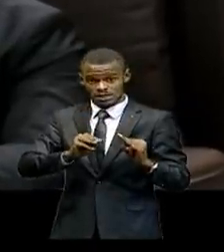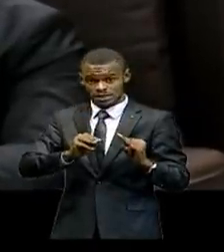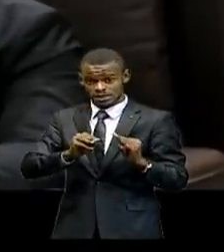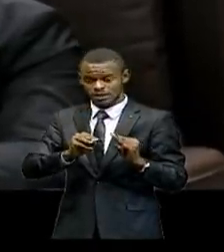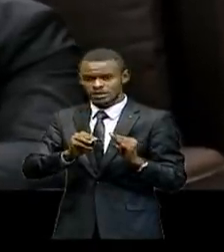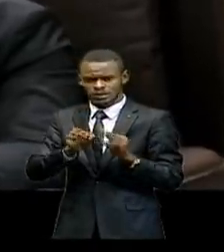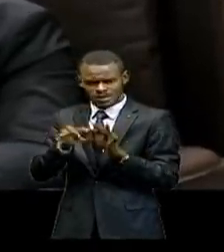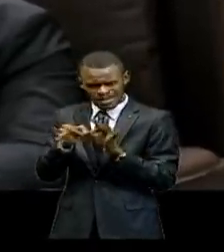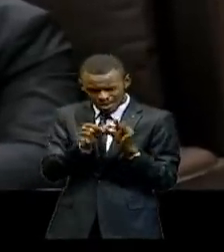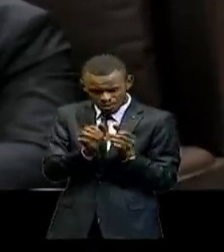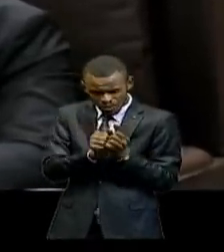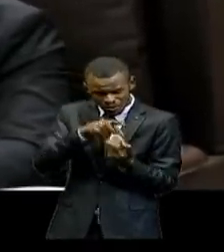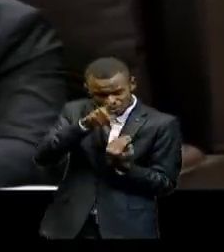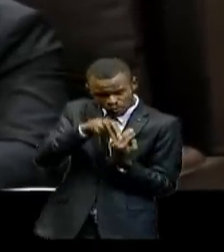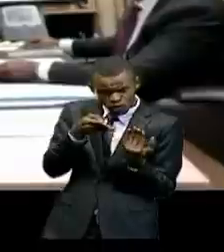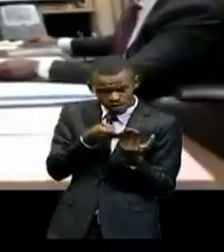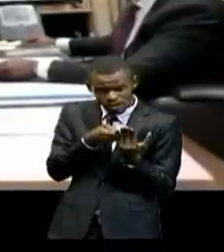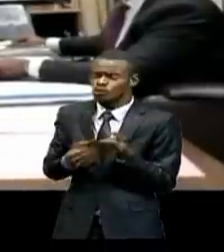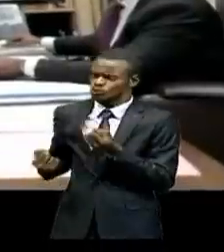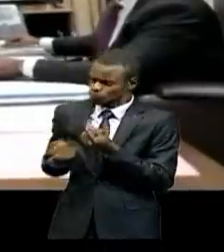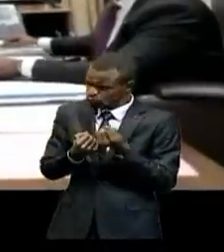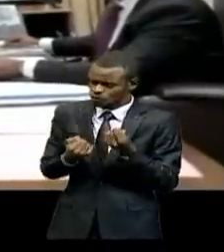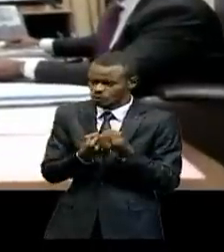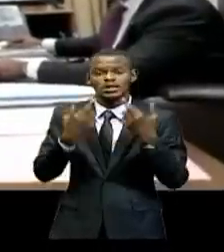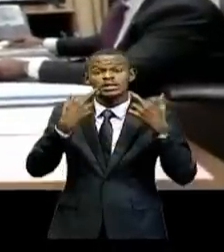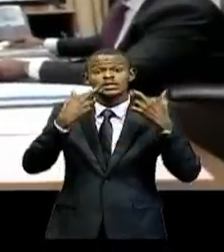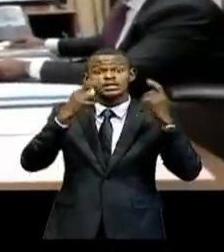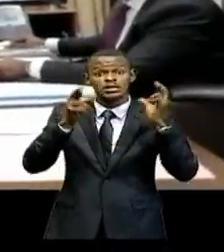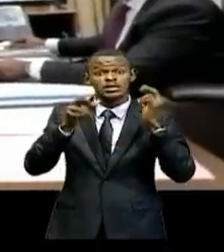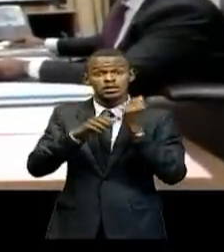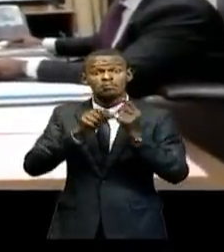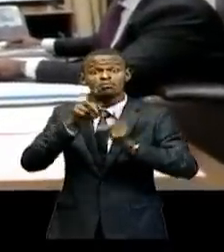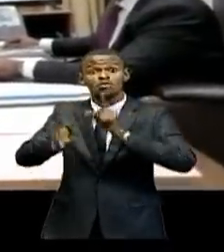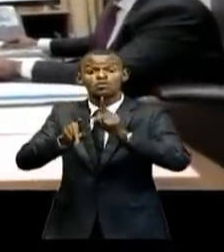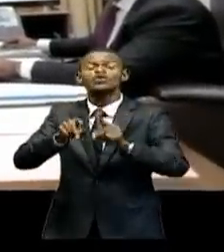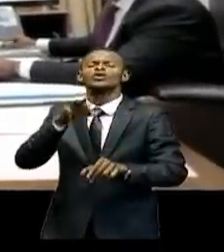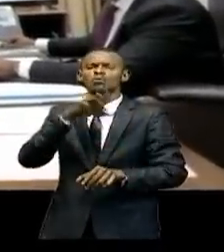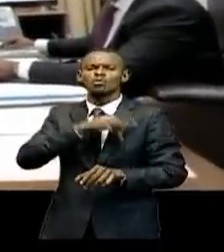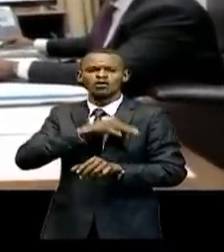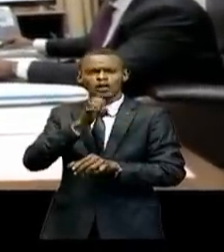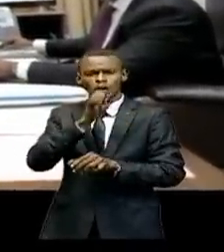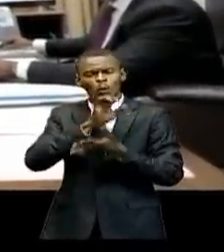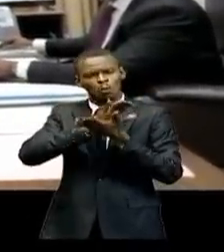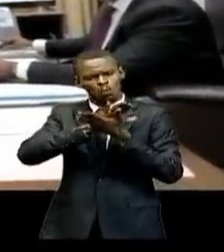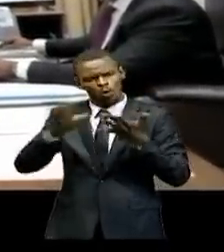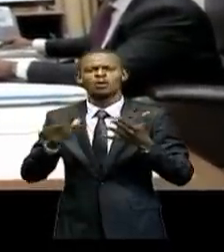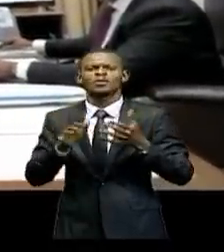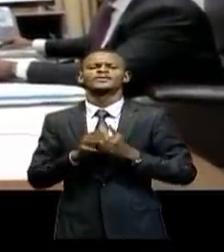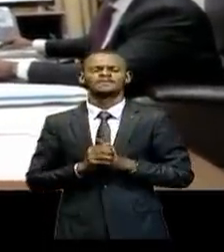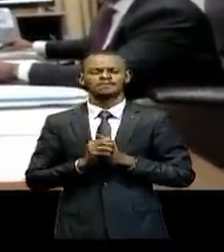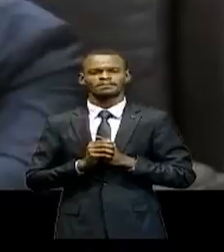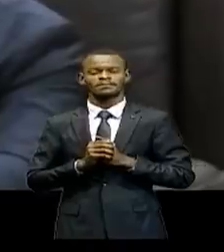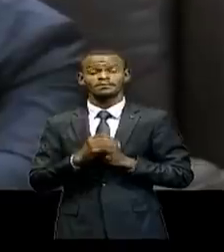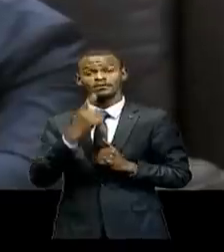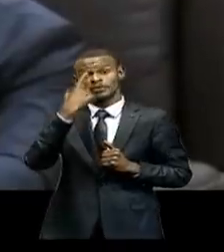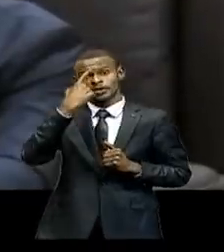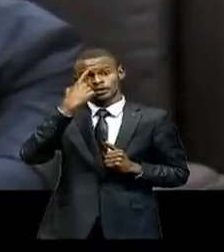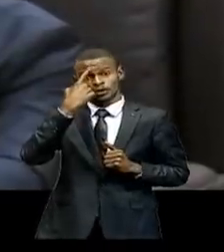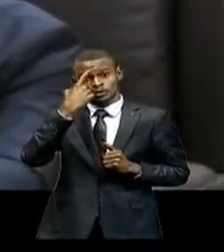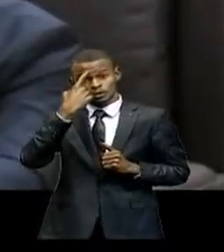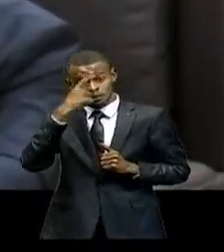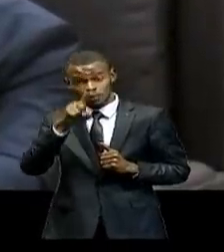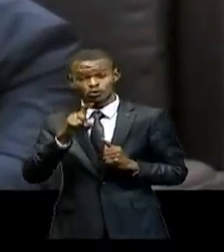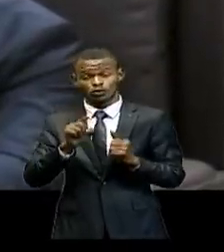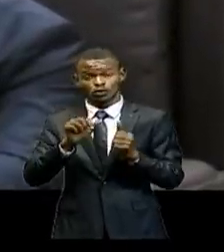succès effectif au bénéfice de populations de la ville-province de Kinshasa. En ce qui concerne le